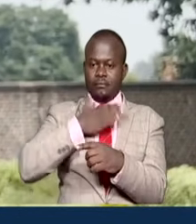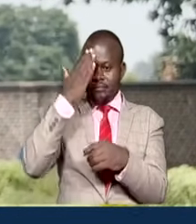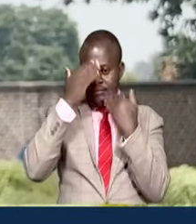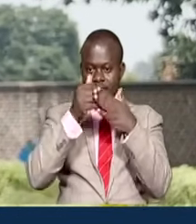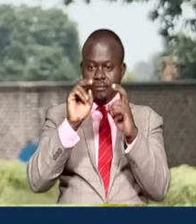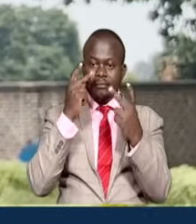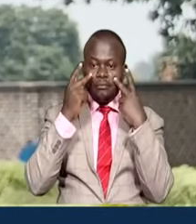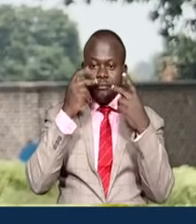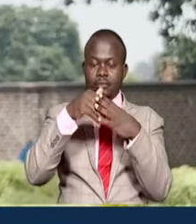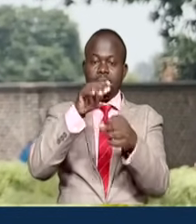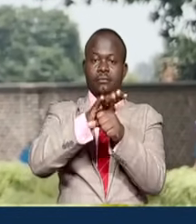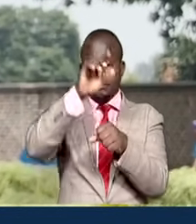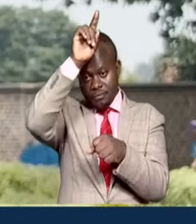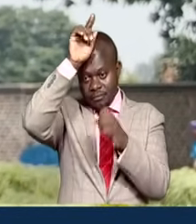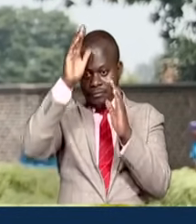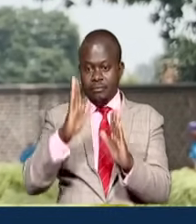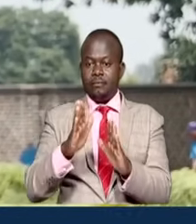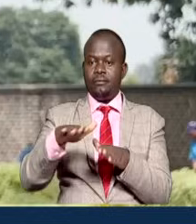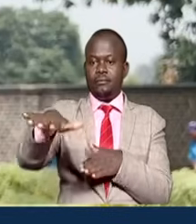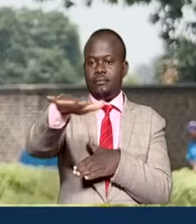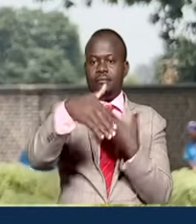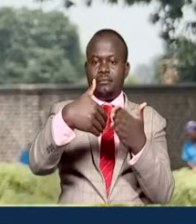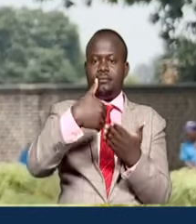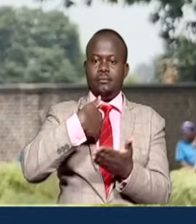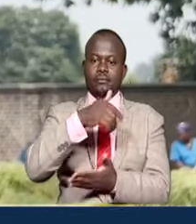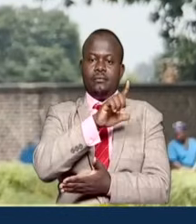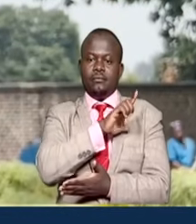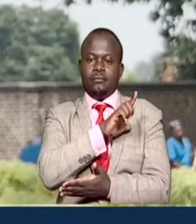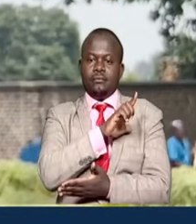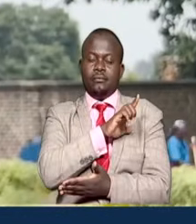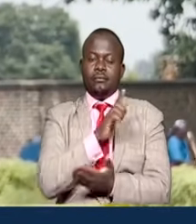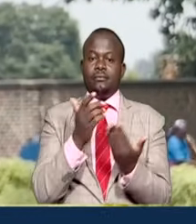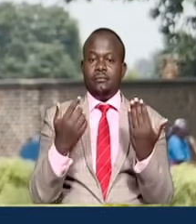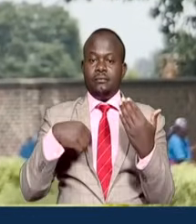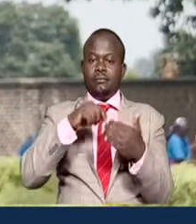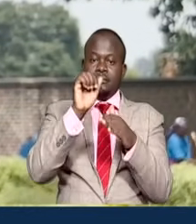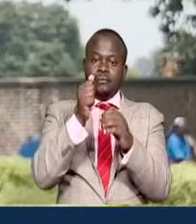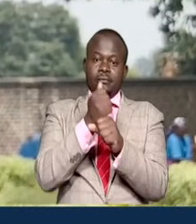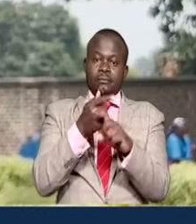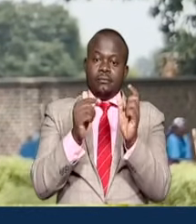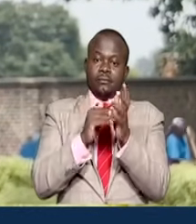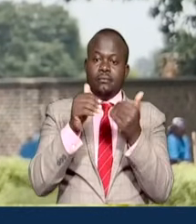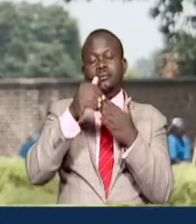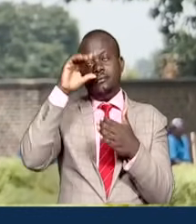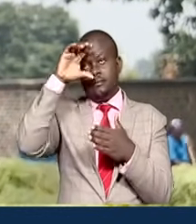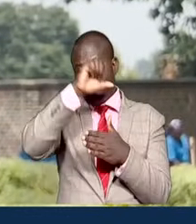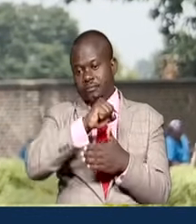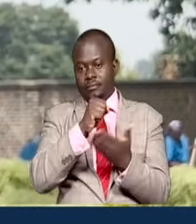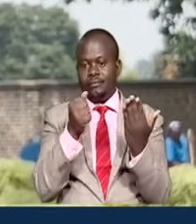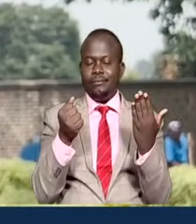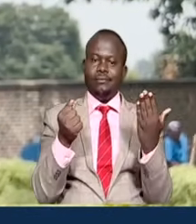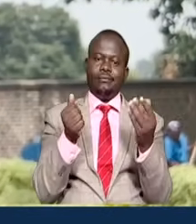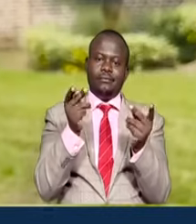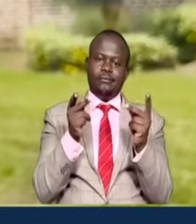usanga kenshi mu cyaro urubyiruko tugira amahirwe yo kuba twabasha gukora ariko tukabura